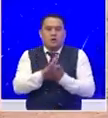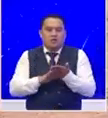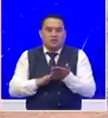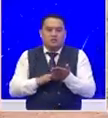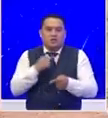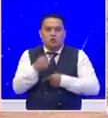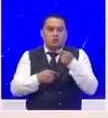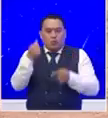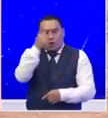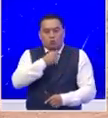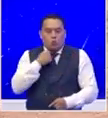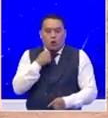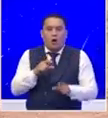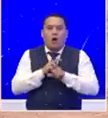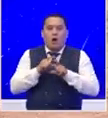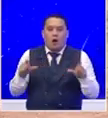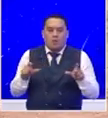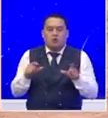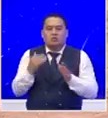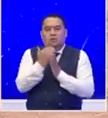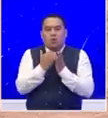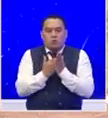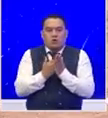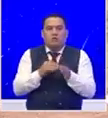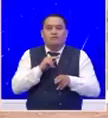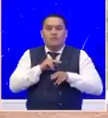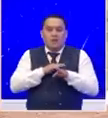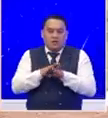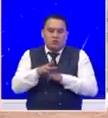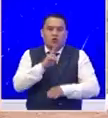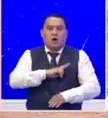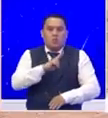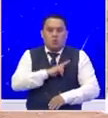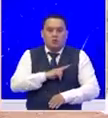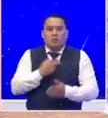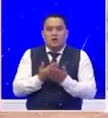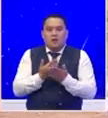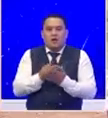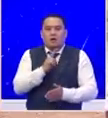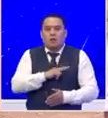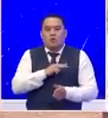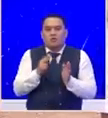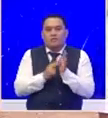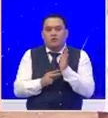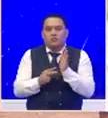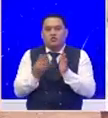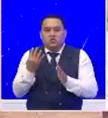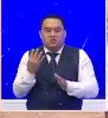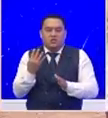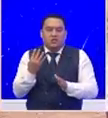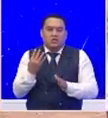в текущем году. Объект идет согласно графику производства работ. На сегодняшний день ориентировочно работает где-то